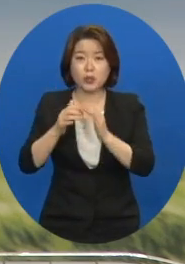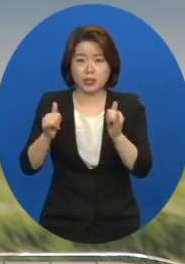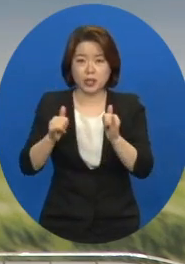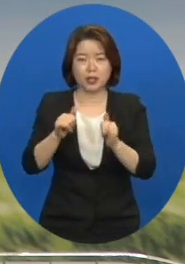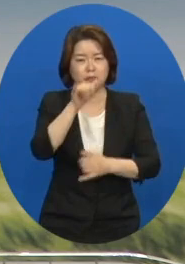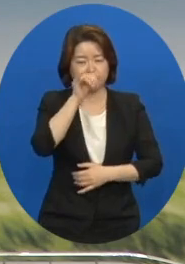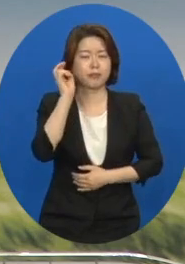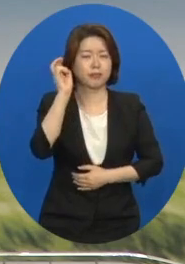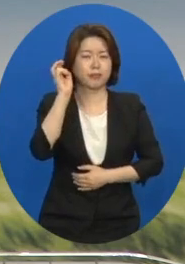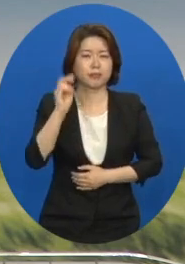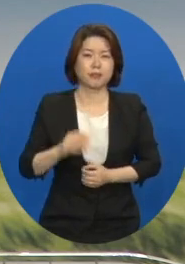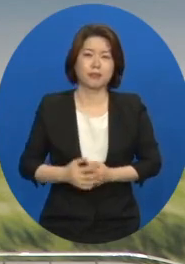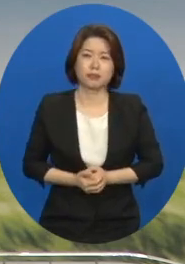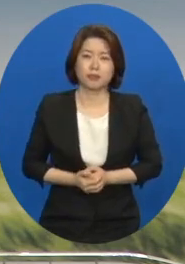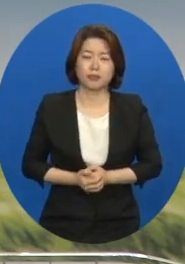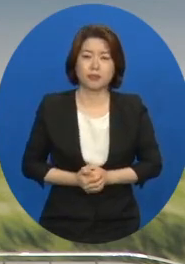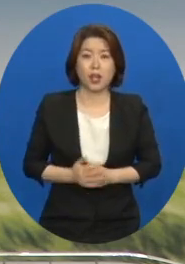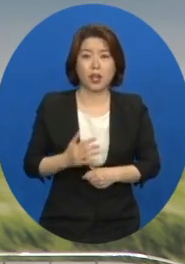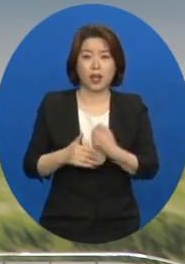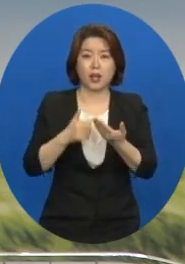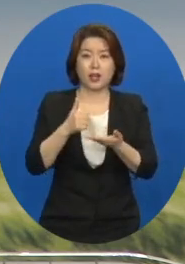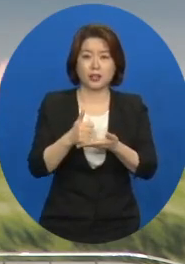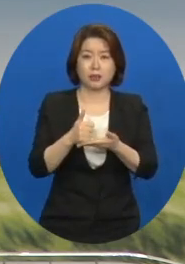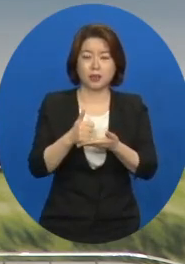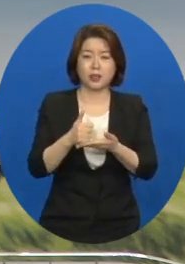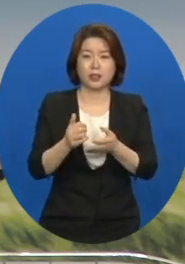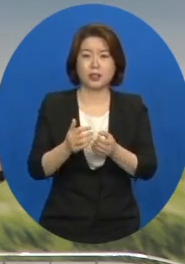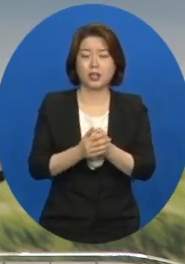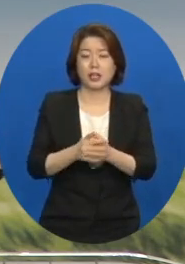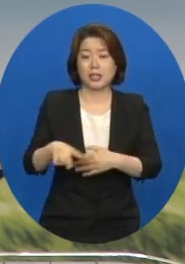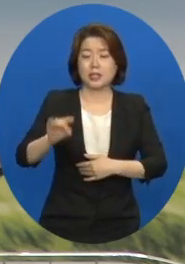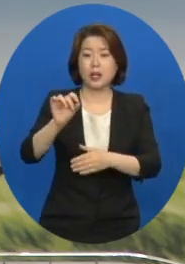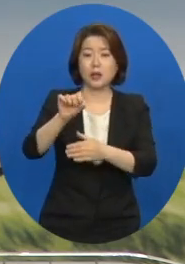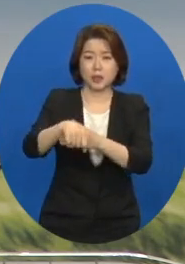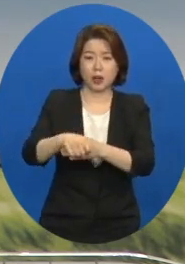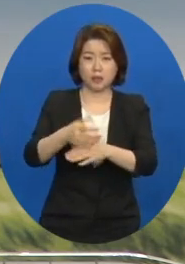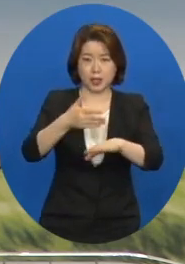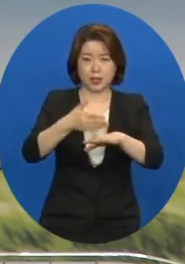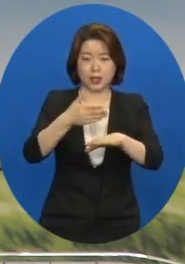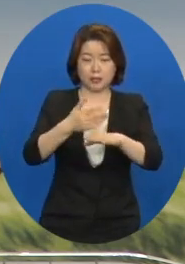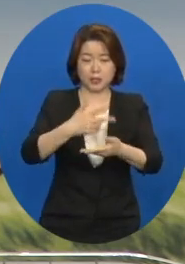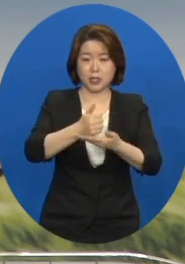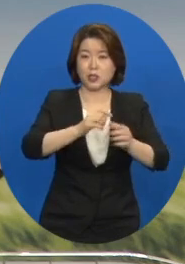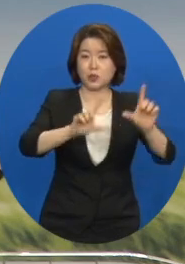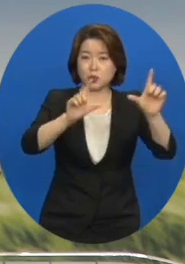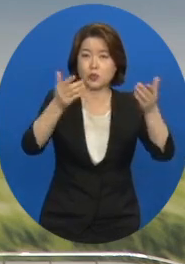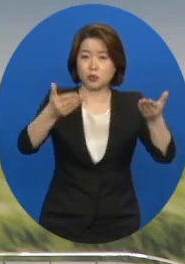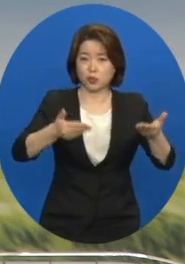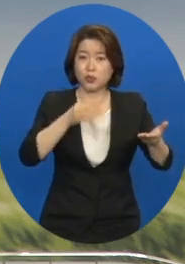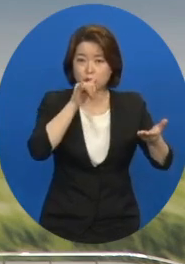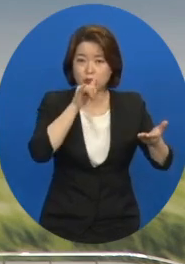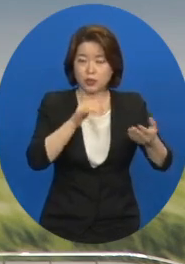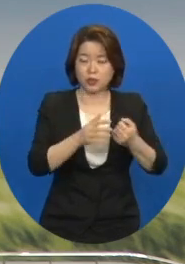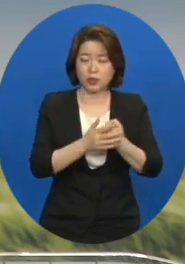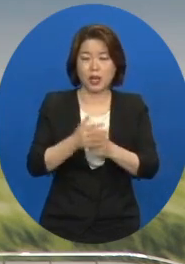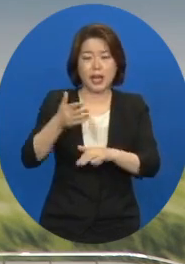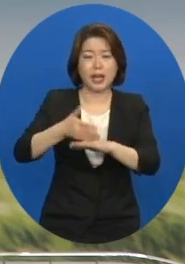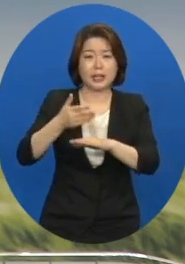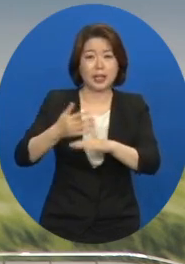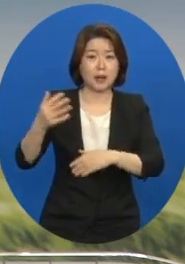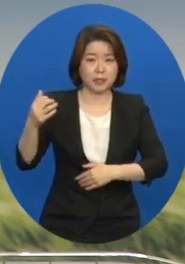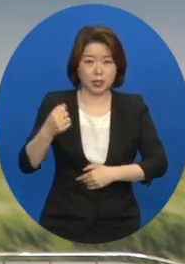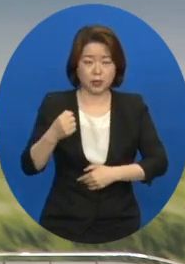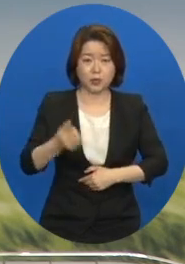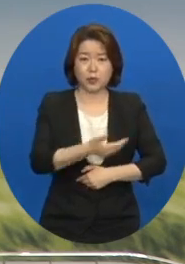계실 겁니다. 하나님께서 첫 열매 감사 주의를 주셨어요. 감사로